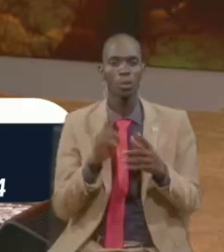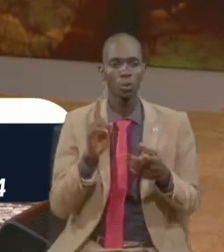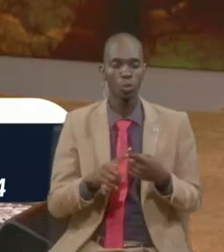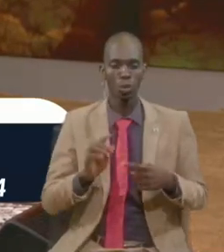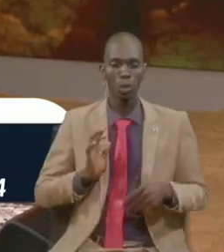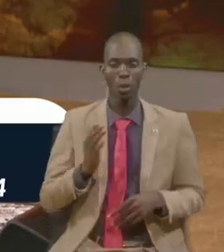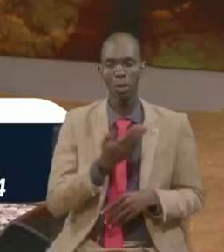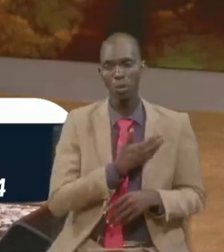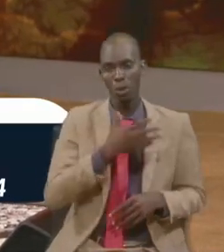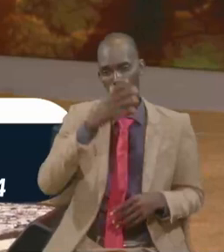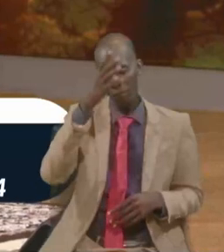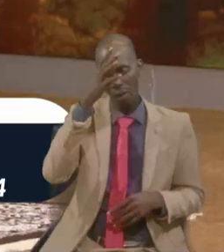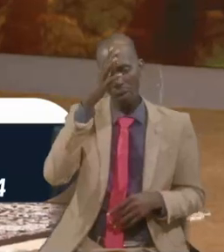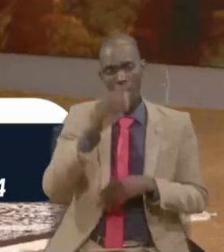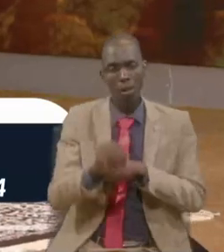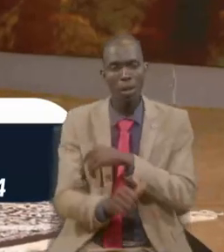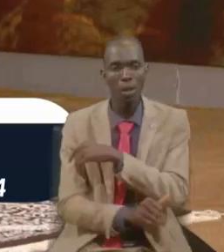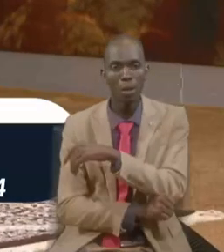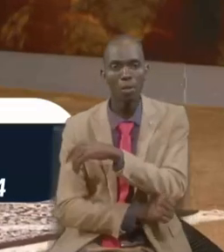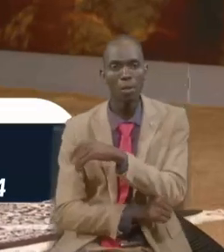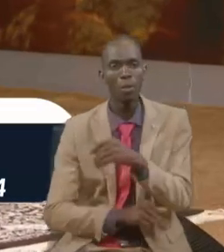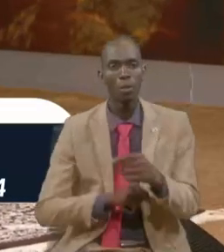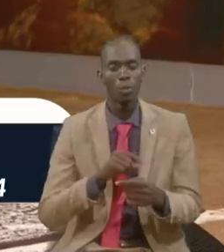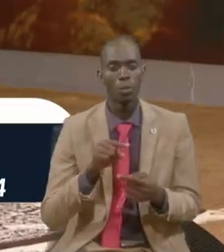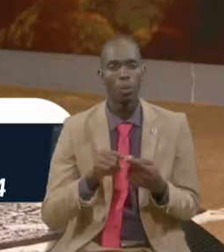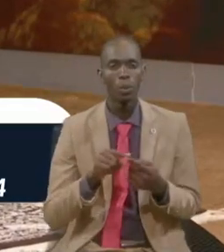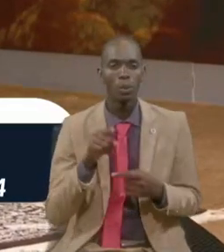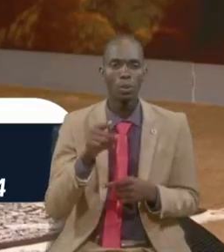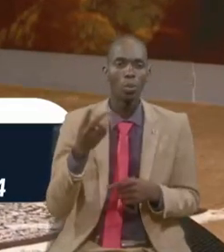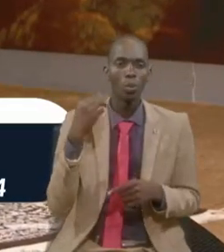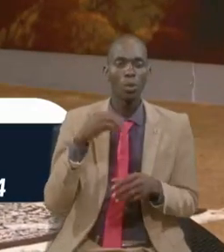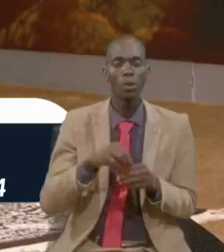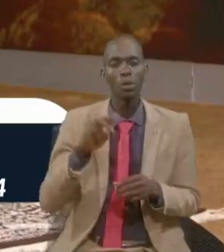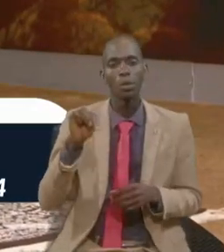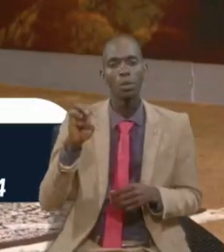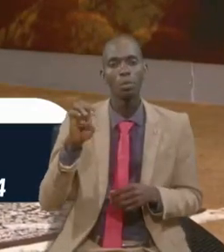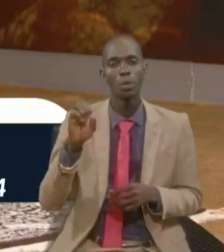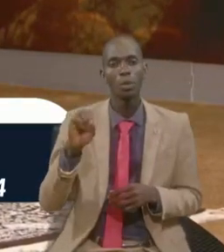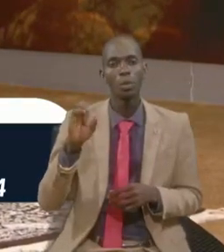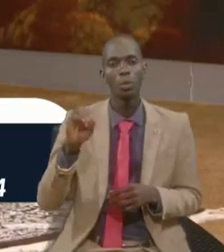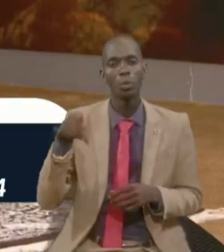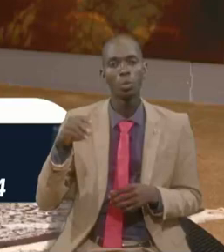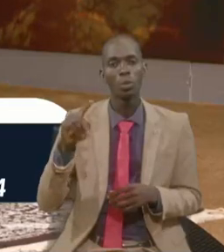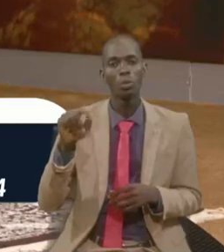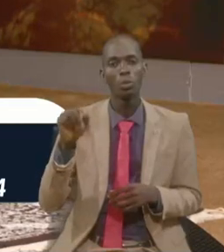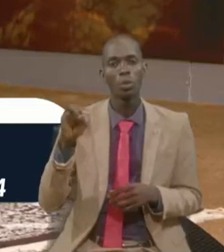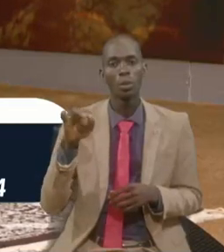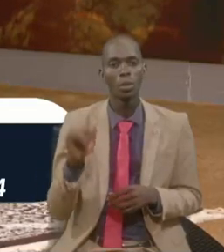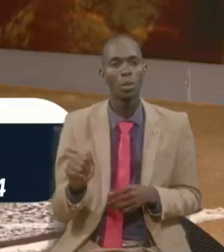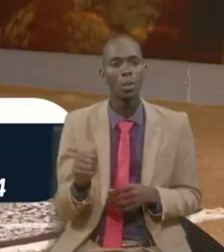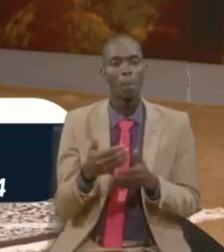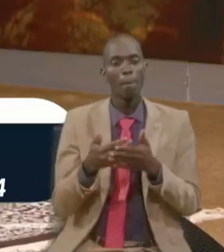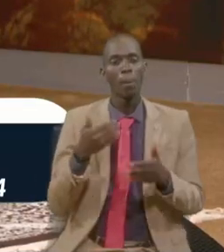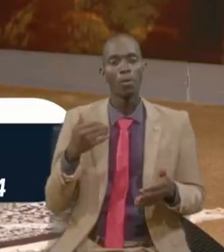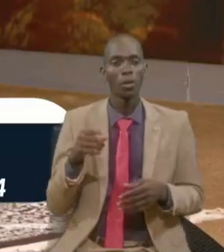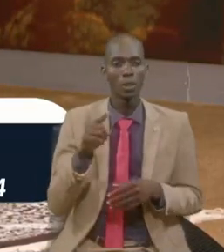le Dieu de gloire apparut à notre père Abraham lorsqu'il était en Mésopotamie,